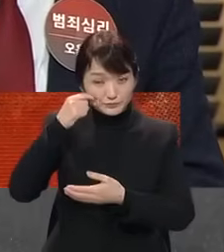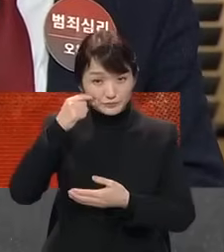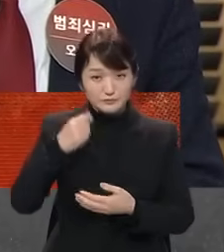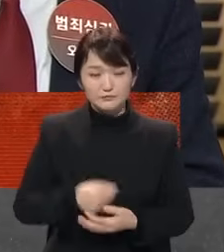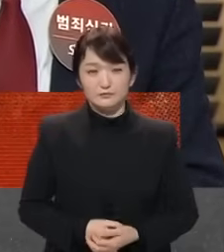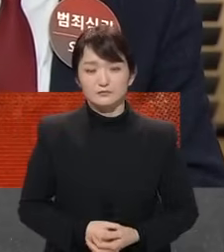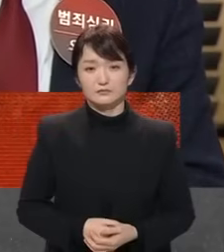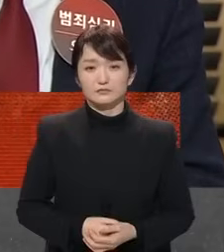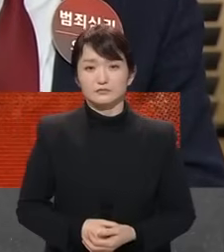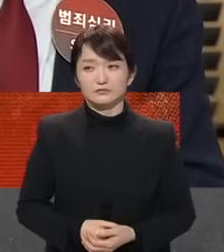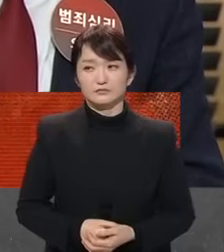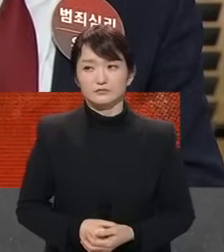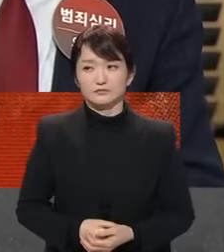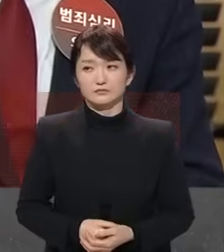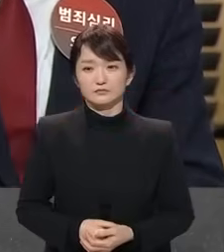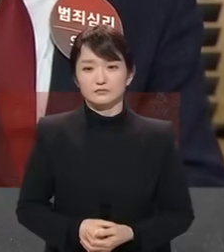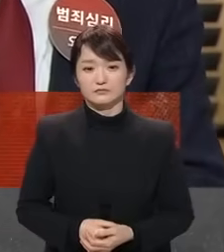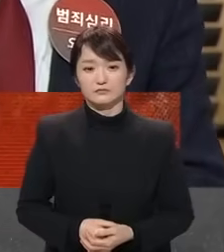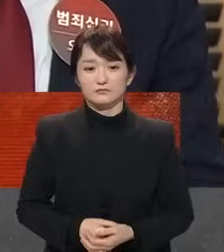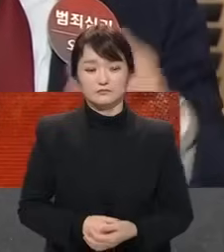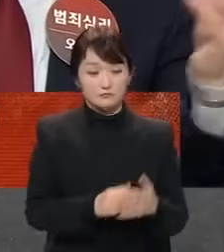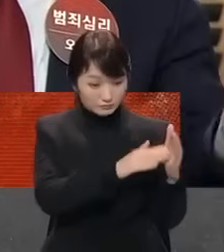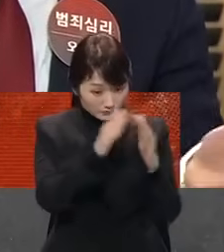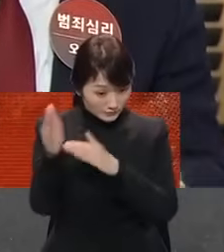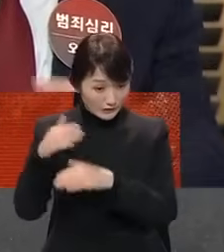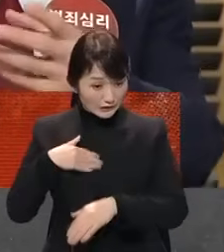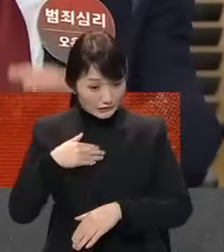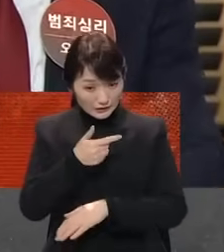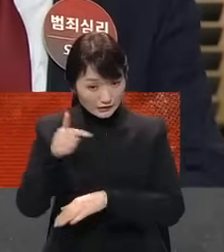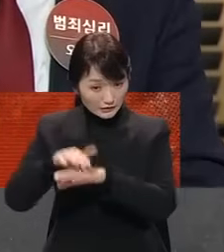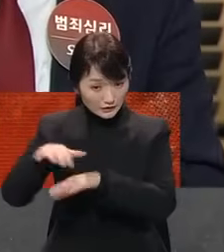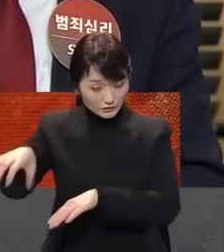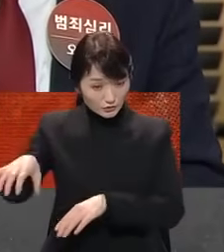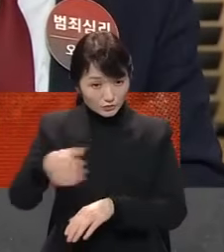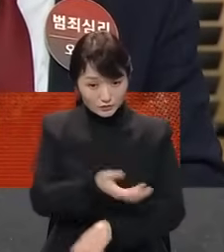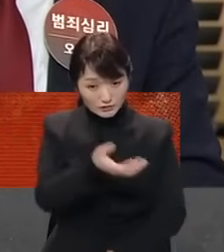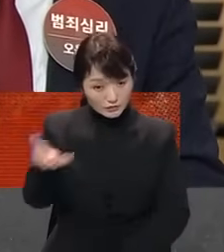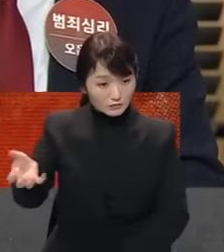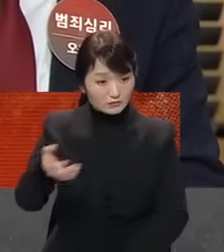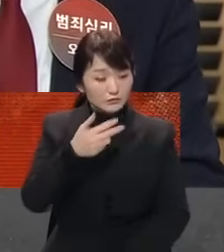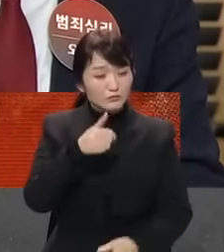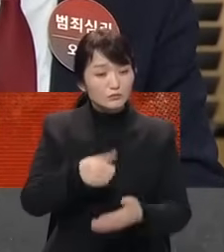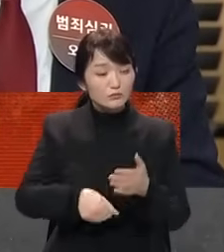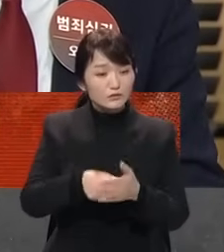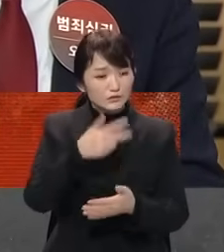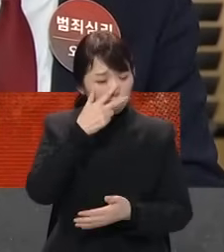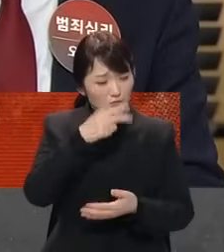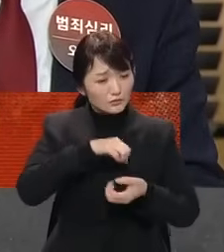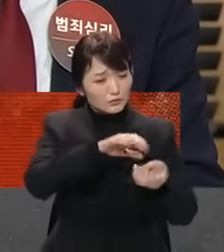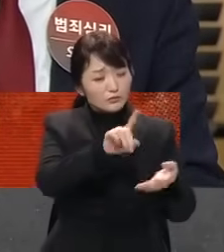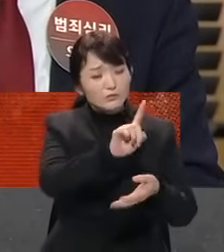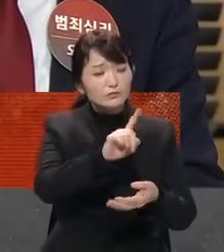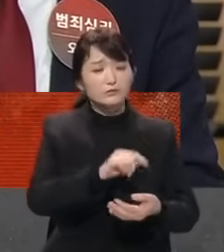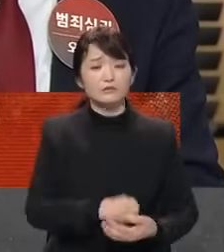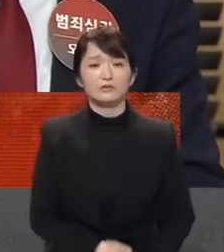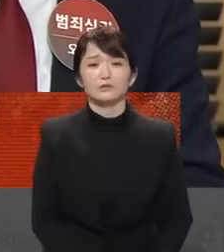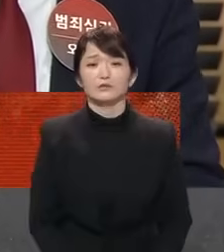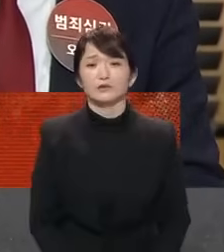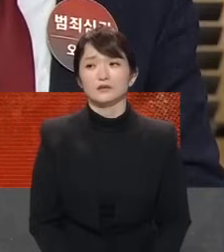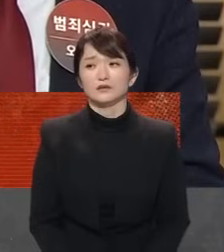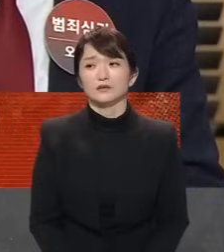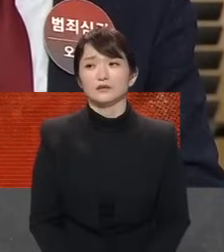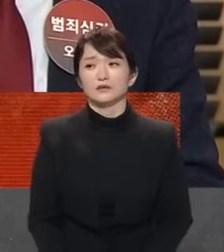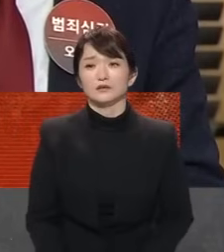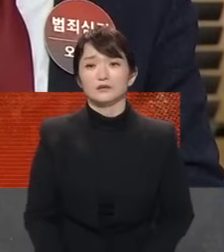이제 고객이 이사 갔는데 왜 나 대전으로 갔는데 왜 그게 평택으로 가느냐 이렇게 얘기를 하면서